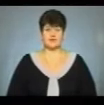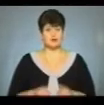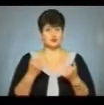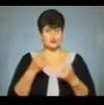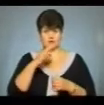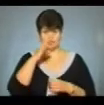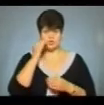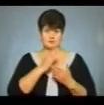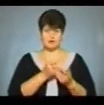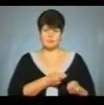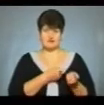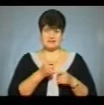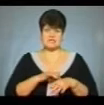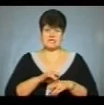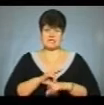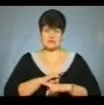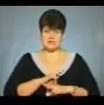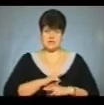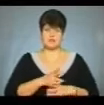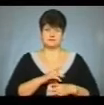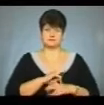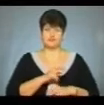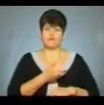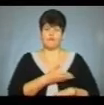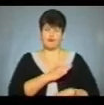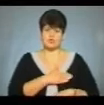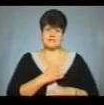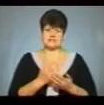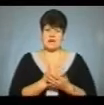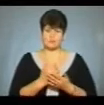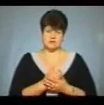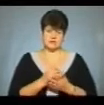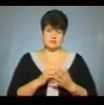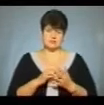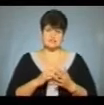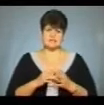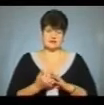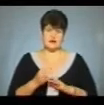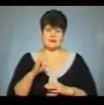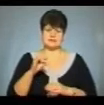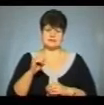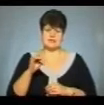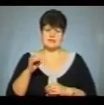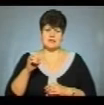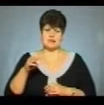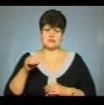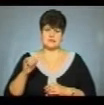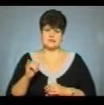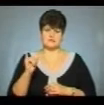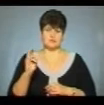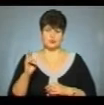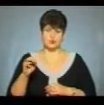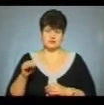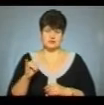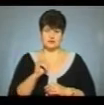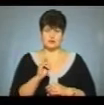Сьогодні вночі мають привезти тіла загиблих у Польщі заробітчан жителів села Серетець Зборівського району Івана Кошина та Ігоря